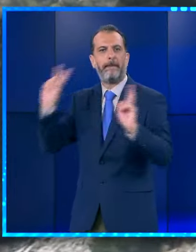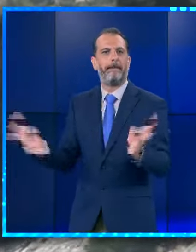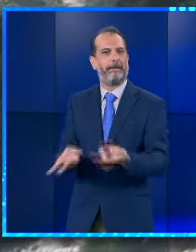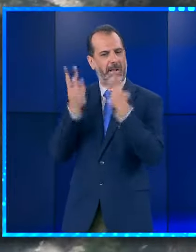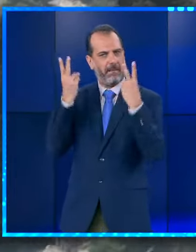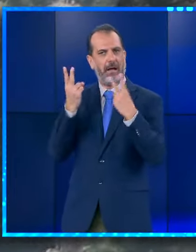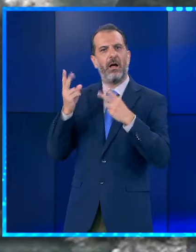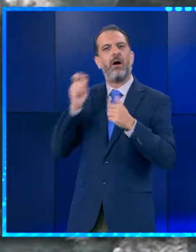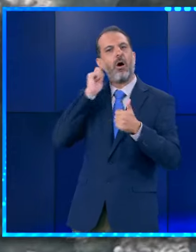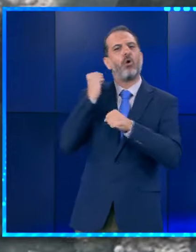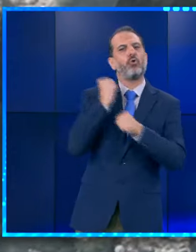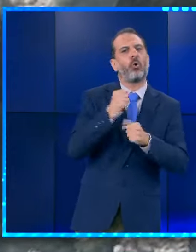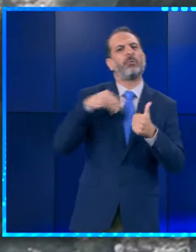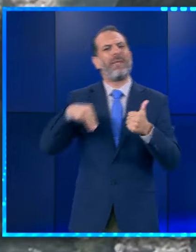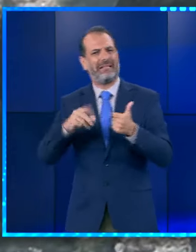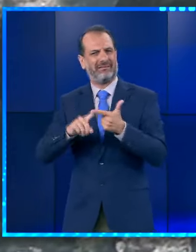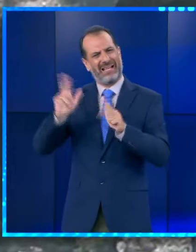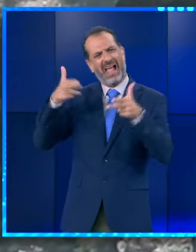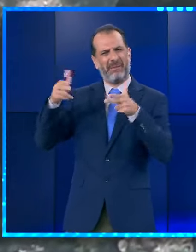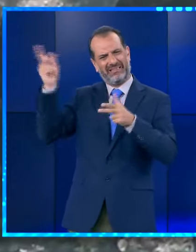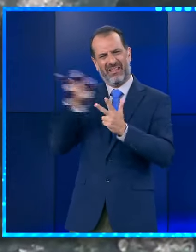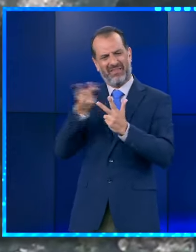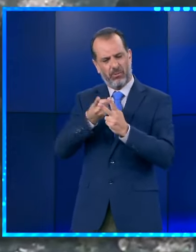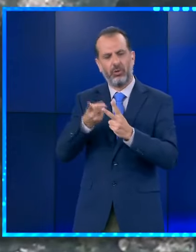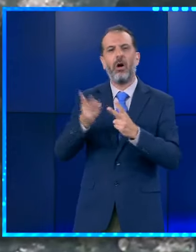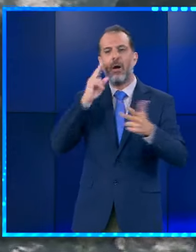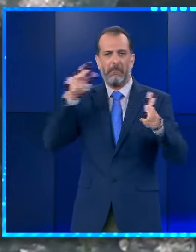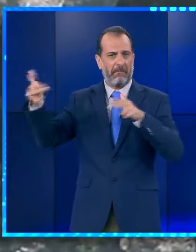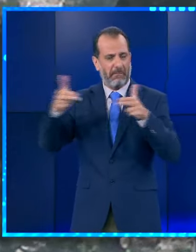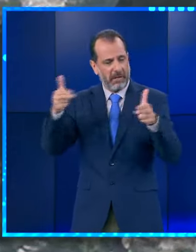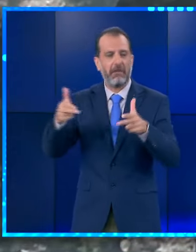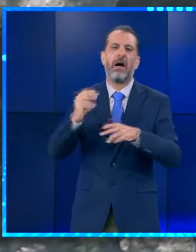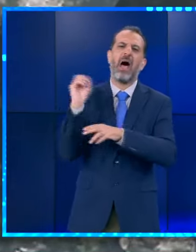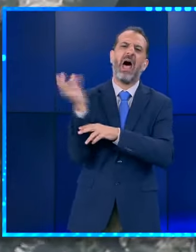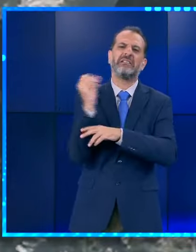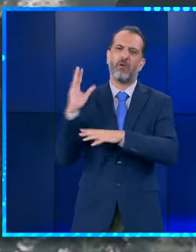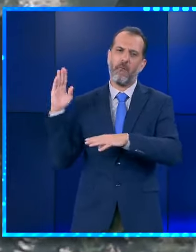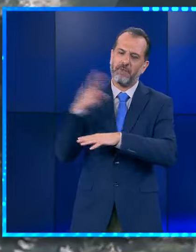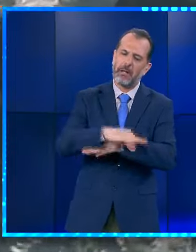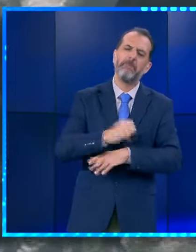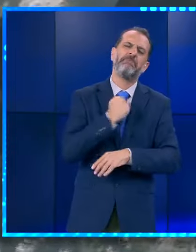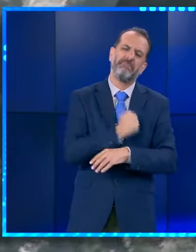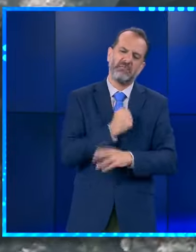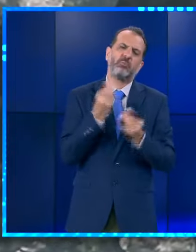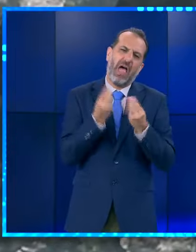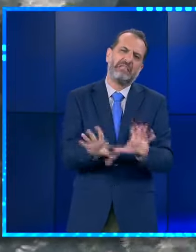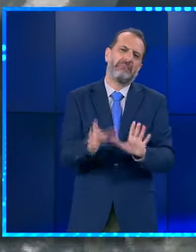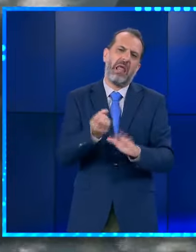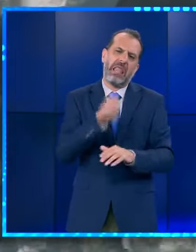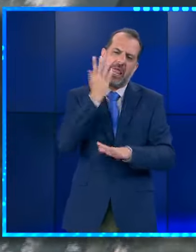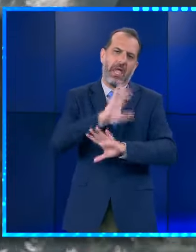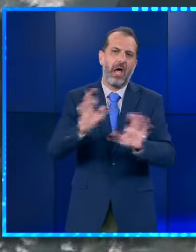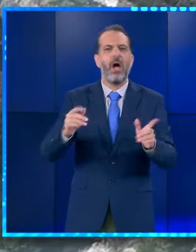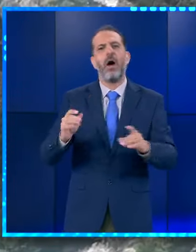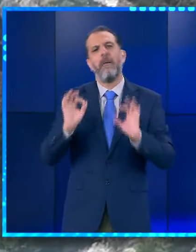Παπαδόπουλο και τον Γιώργο Μπύρη. Καταγράψαμε τις εικόνες, πήγε για ασθενοφόρο. Πολύ άσχημα τα νέα. Δεν είναι καλά. Δυστυχώς. Και ναι. Μένει